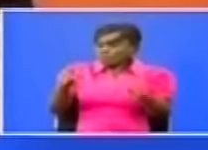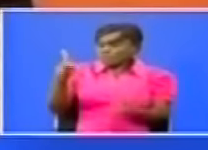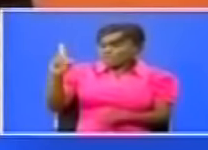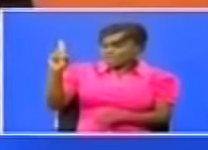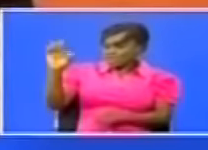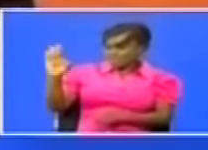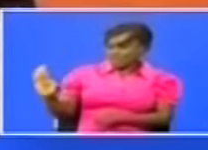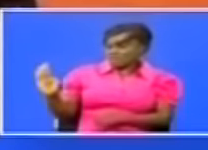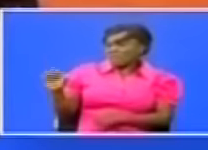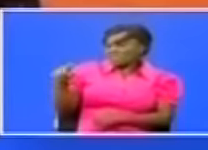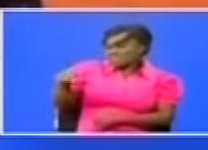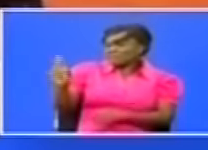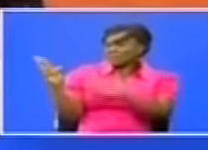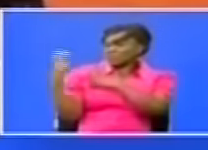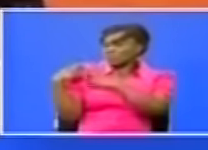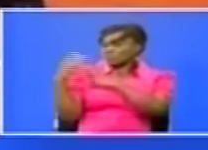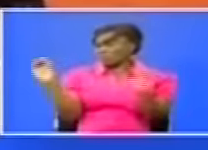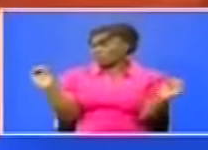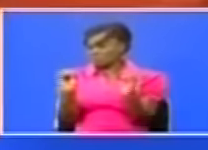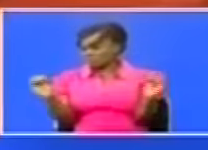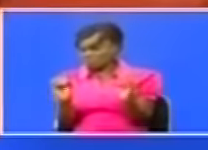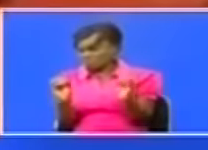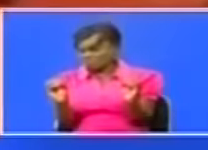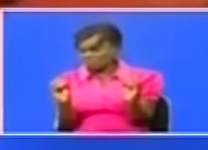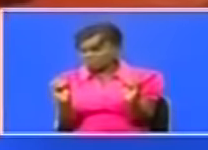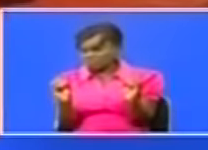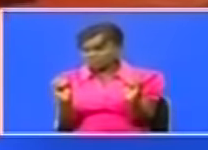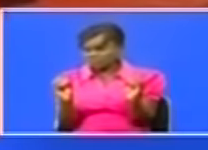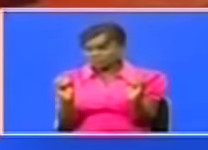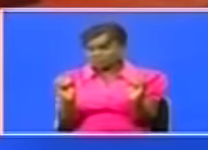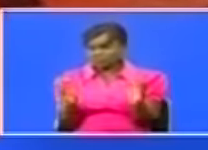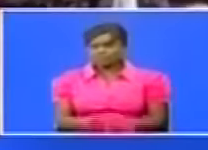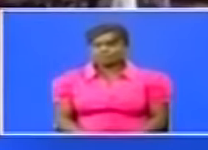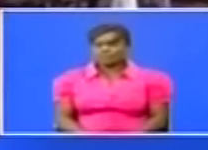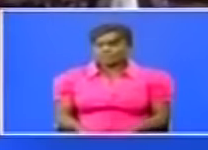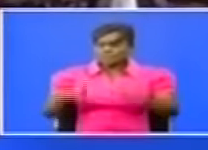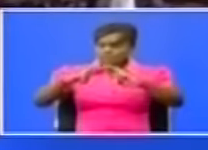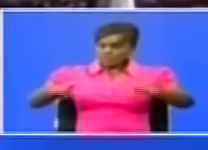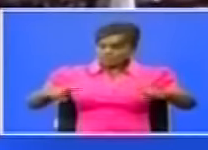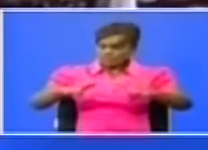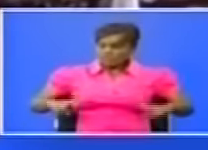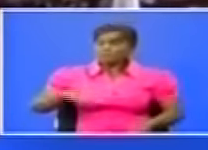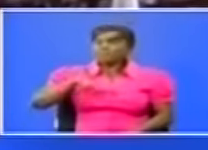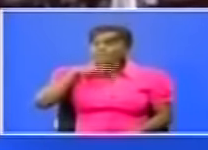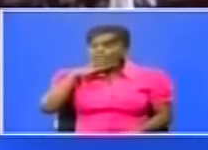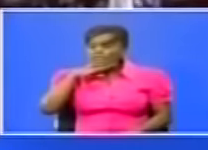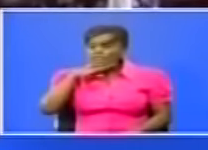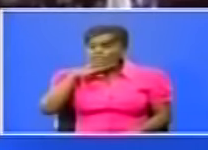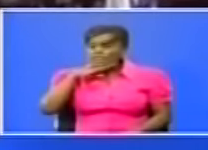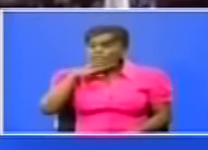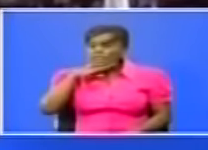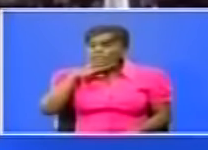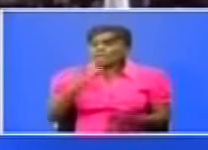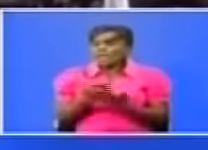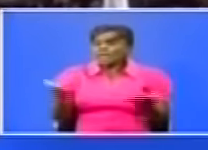na ulinzi wa KDF wakawa wanajua chanzo cha maafa ya raia hao. Uchunguzi wa kifo cha marehemu Isnina unatarajiwa